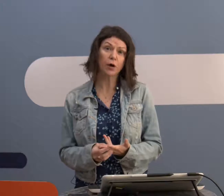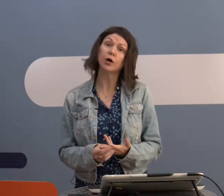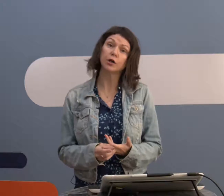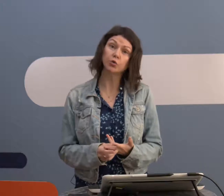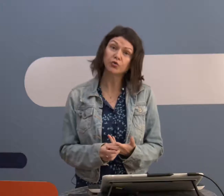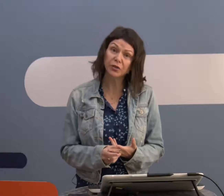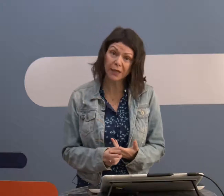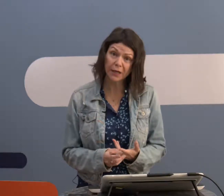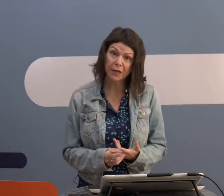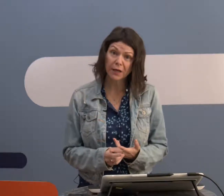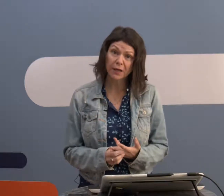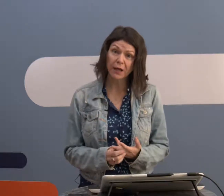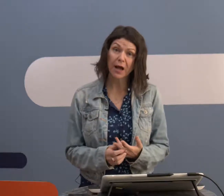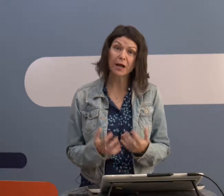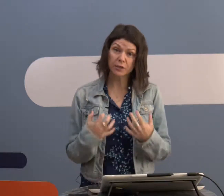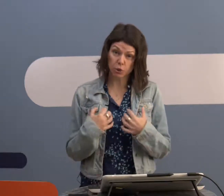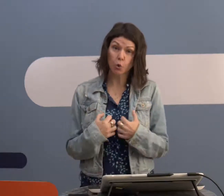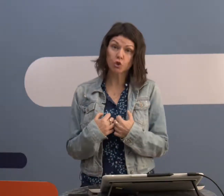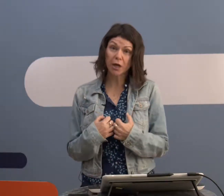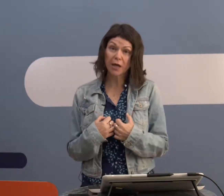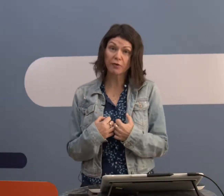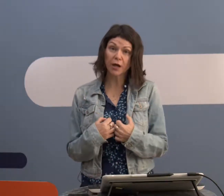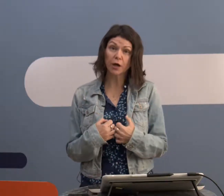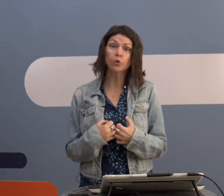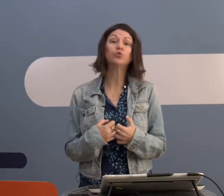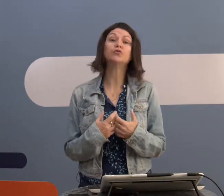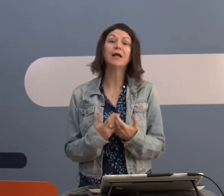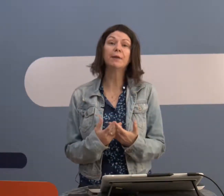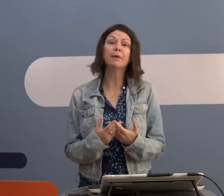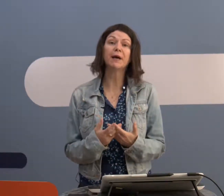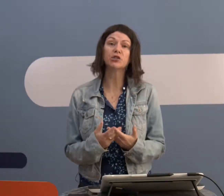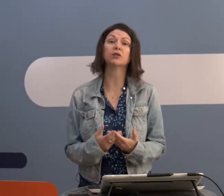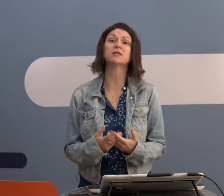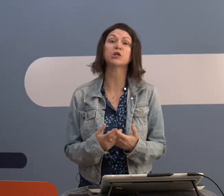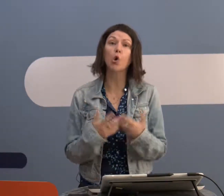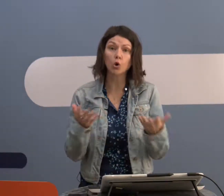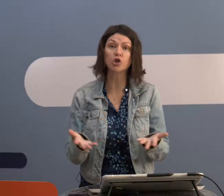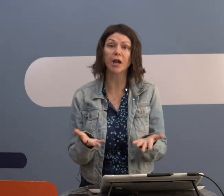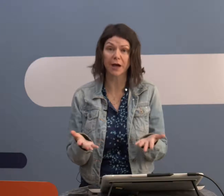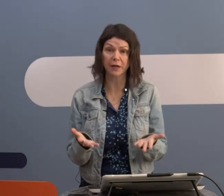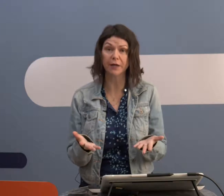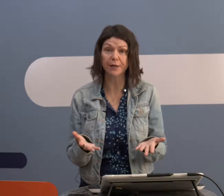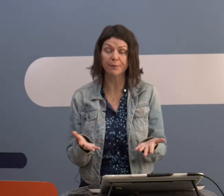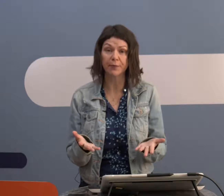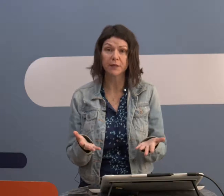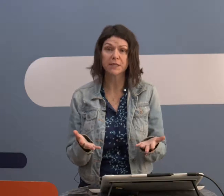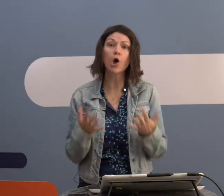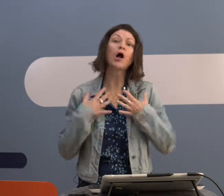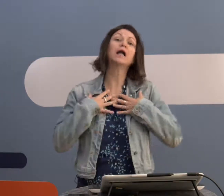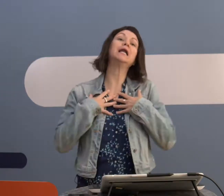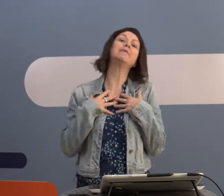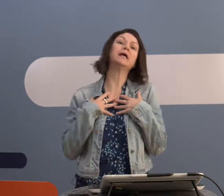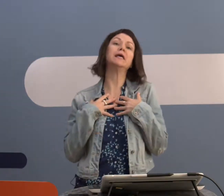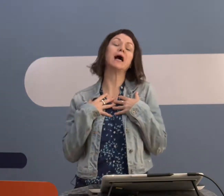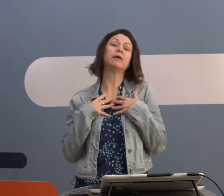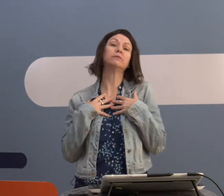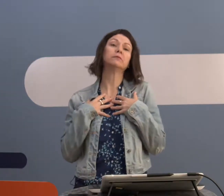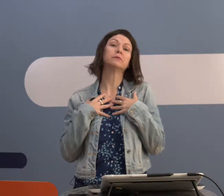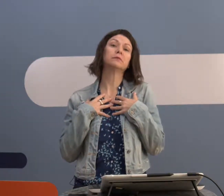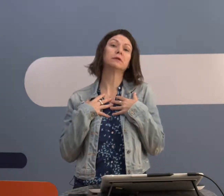באחריותי? אחריותי על הזכות שלי, אבל אחריותי לממש את הזכות של האחרים. זה לא רק לי